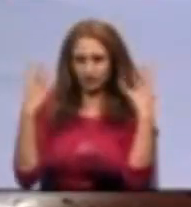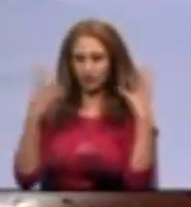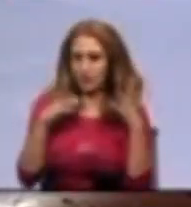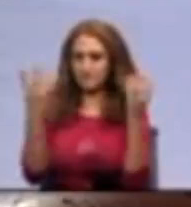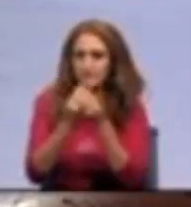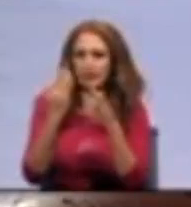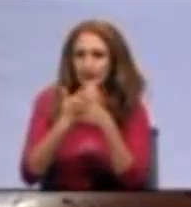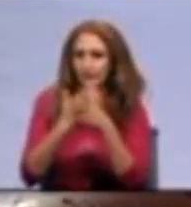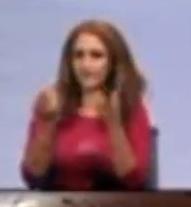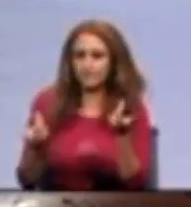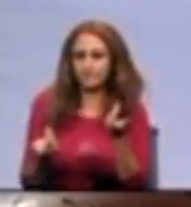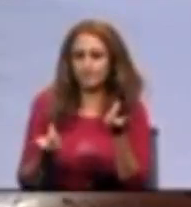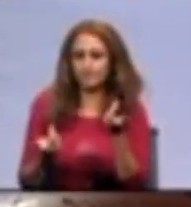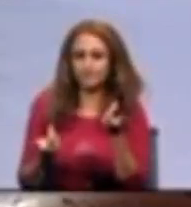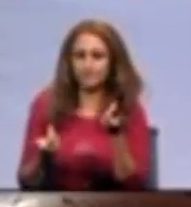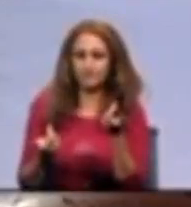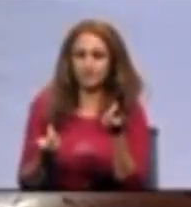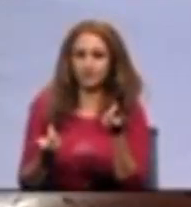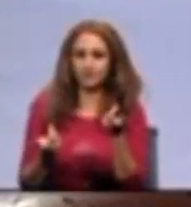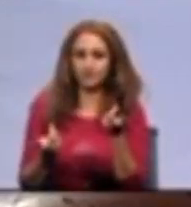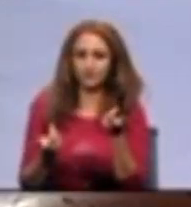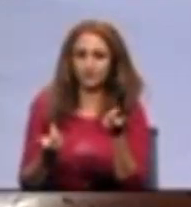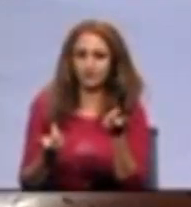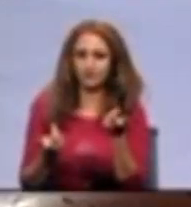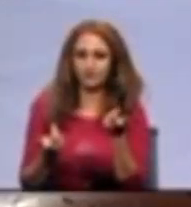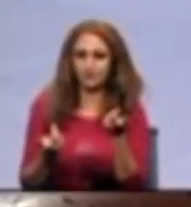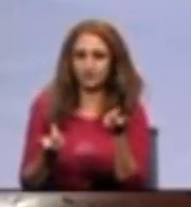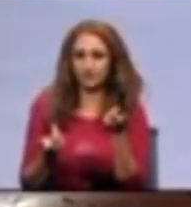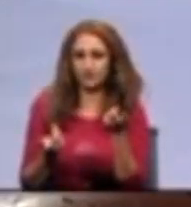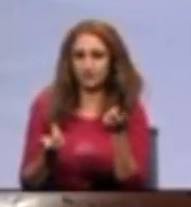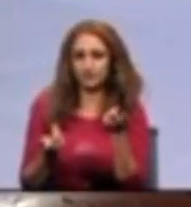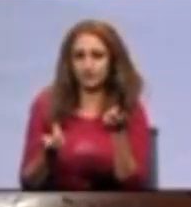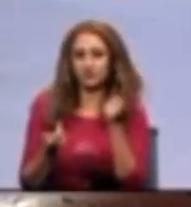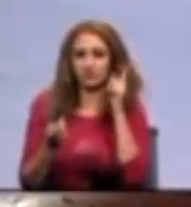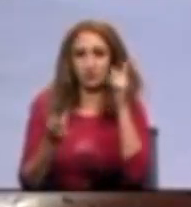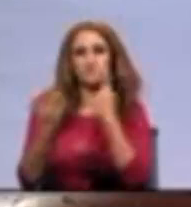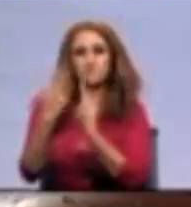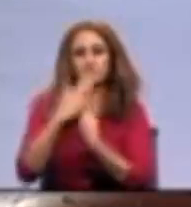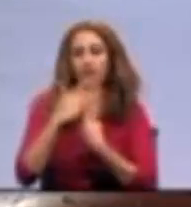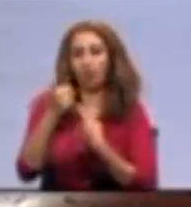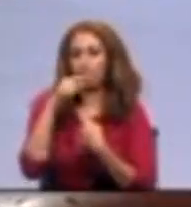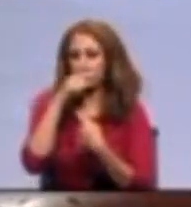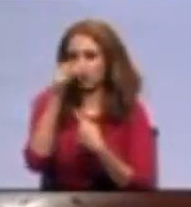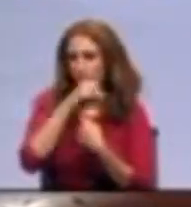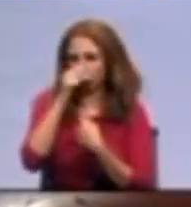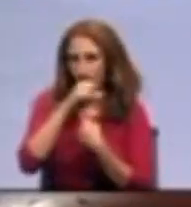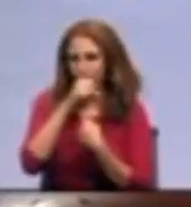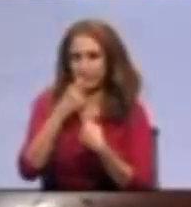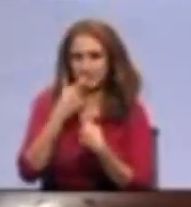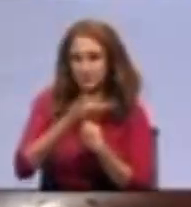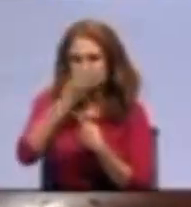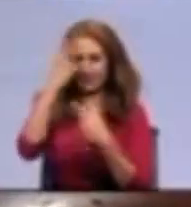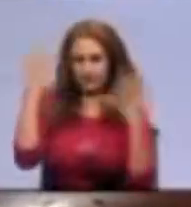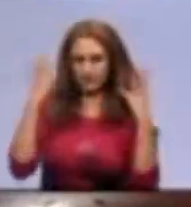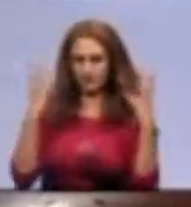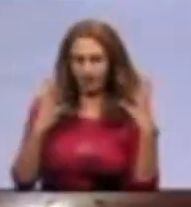أصلا. وبنفس الوقت صباح عطتني دعم كتير حلو، وبيقولوا مثلا، هقول لك اياها لانه